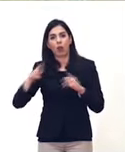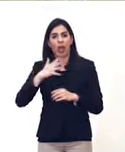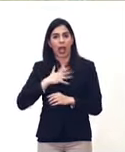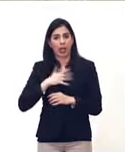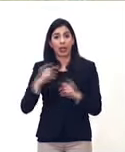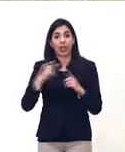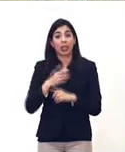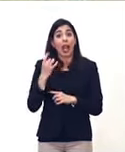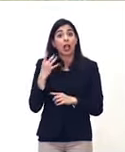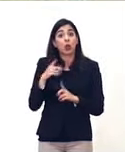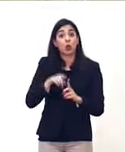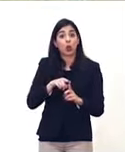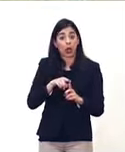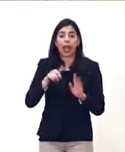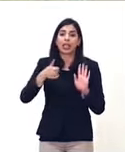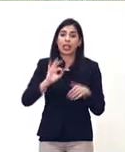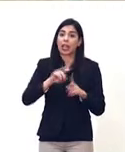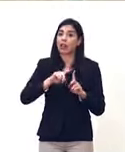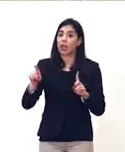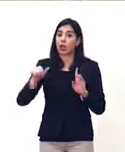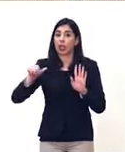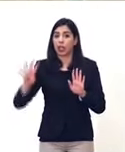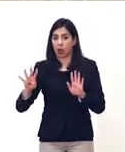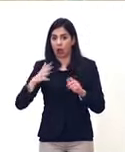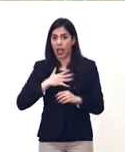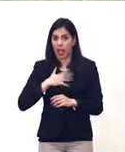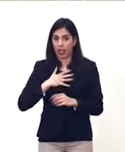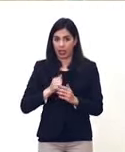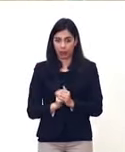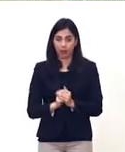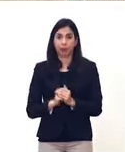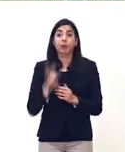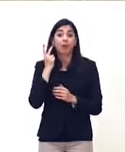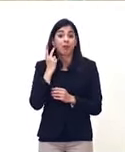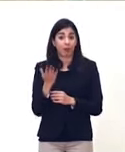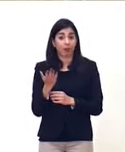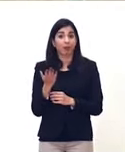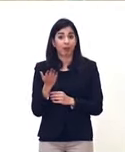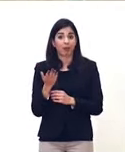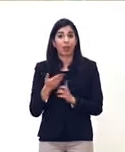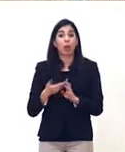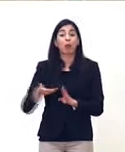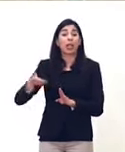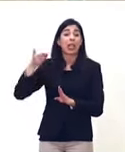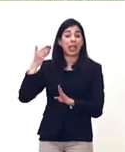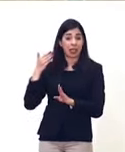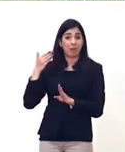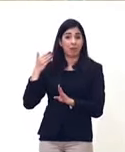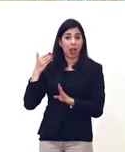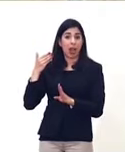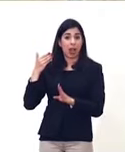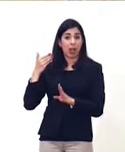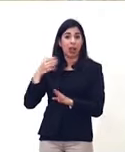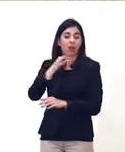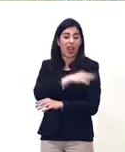e 60 69 e vedete come mentre nella fase prima dell'inizio della fase della fase